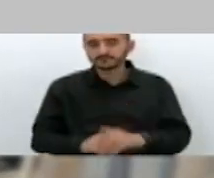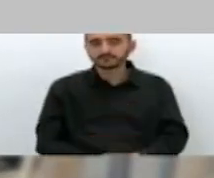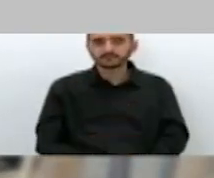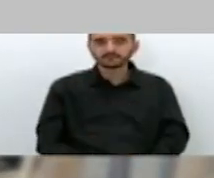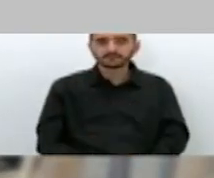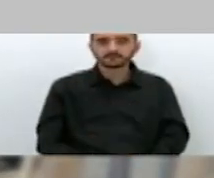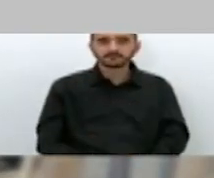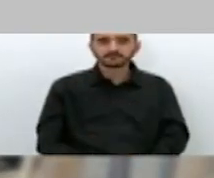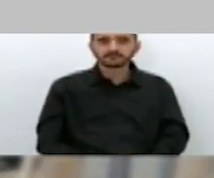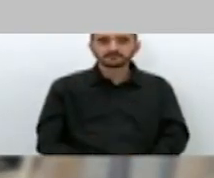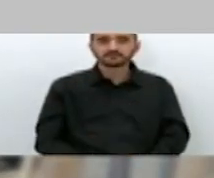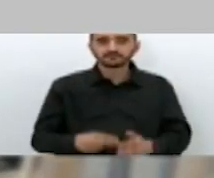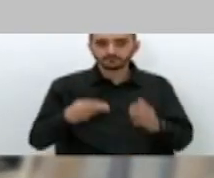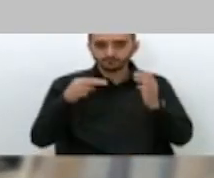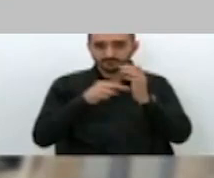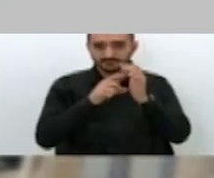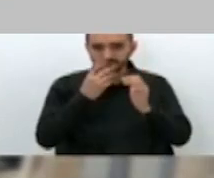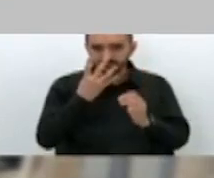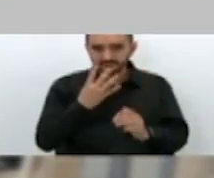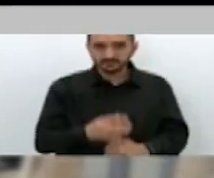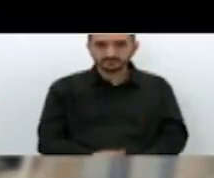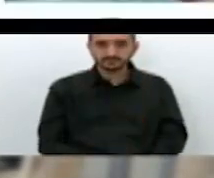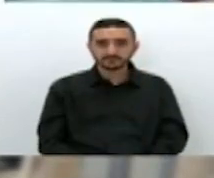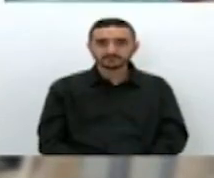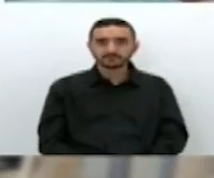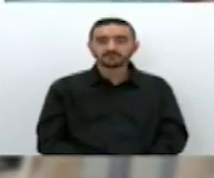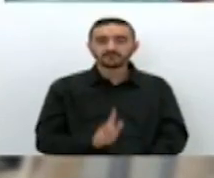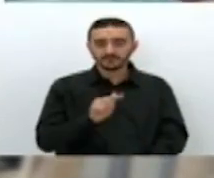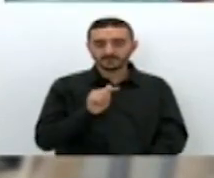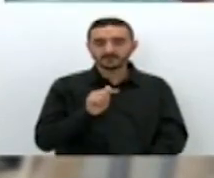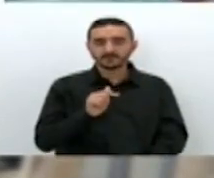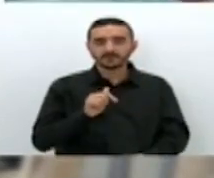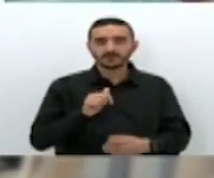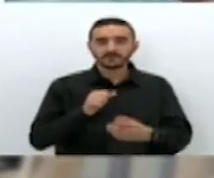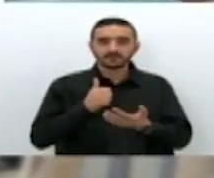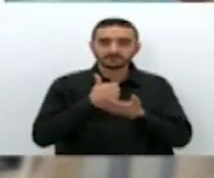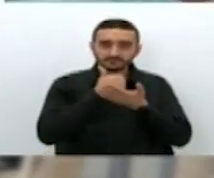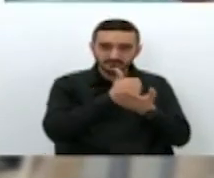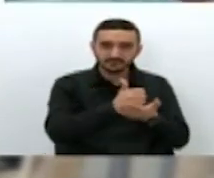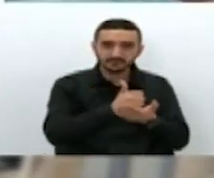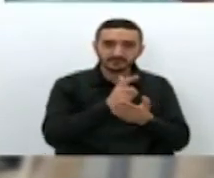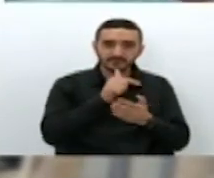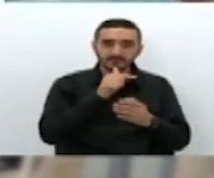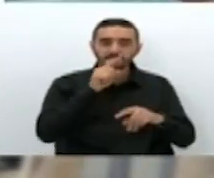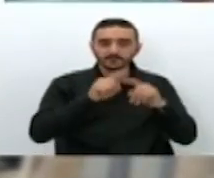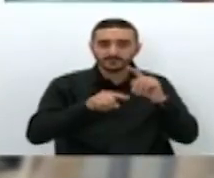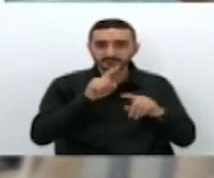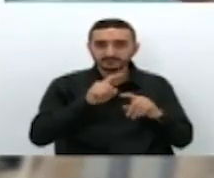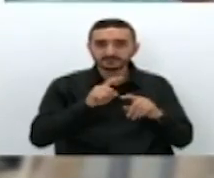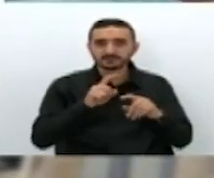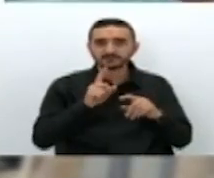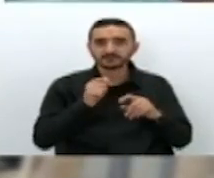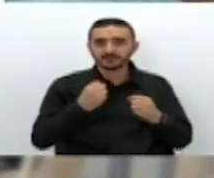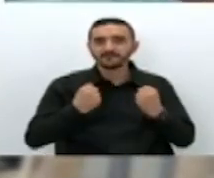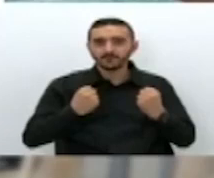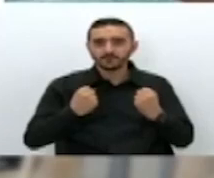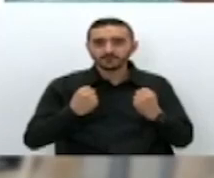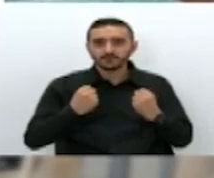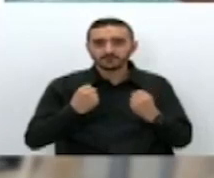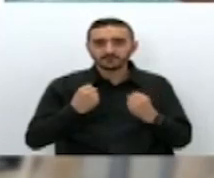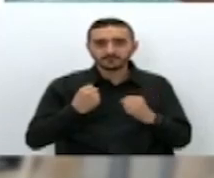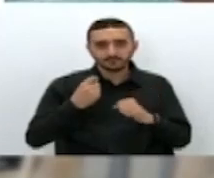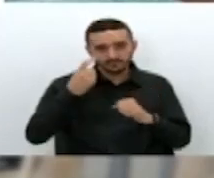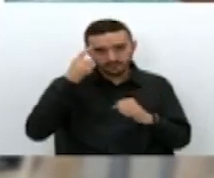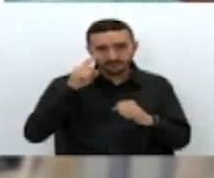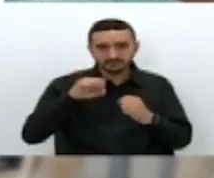2 24 2024 في امكانيات ان شاء الله كبرى بالنسبه للقانون الماليه اللي يجي